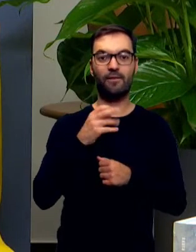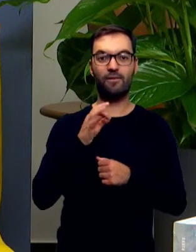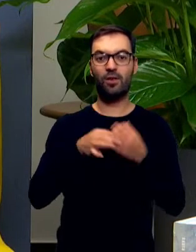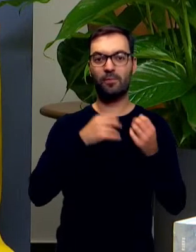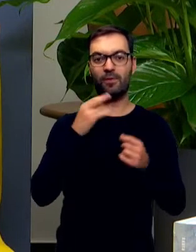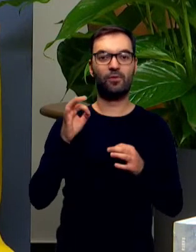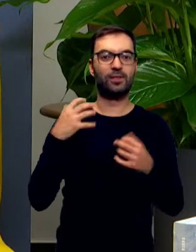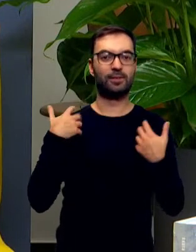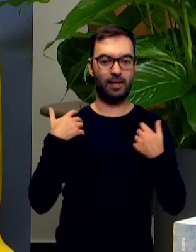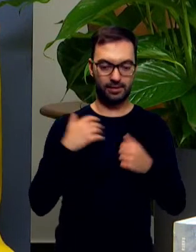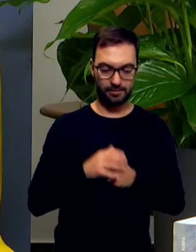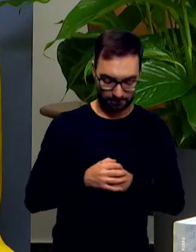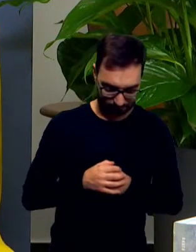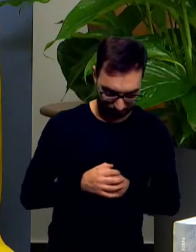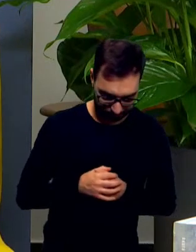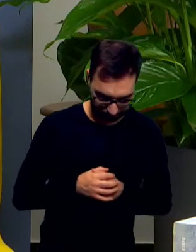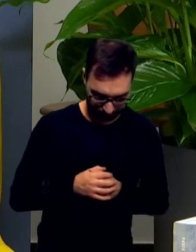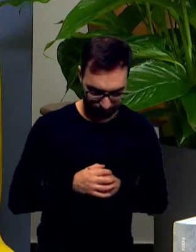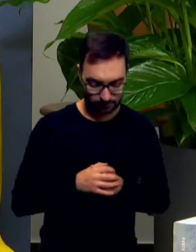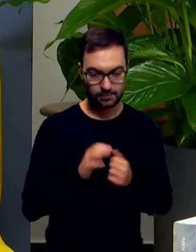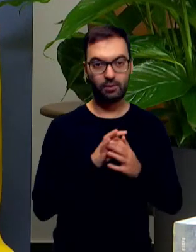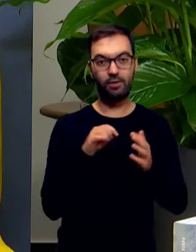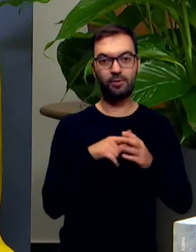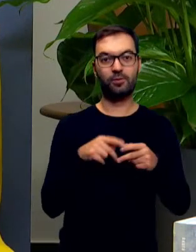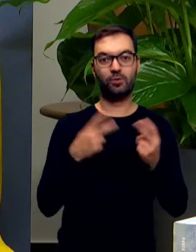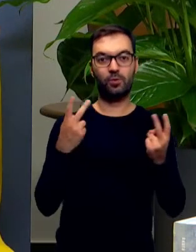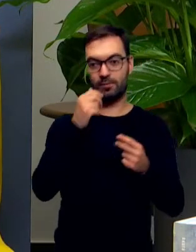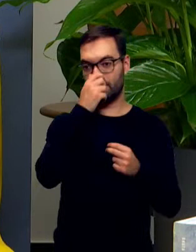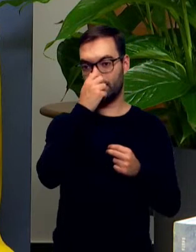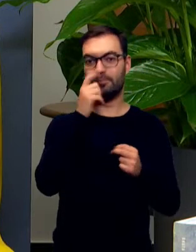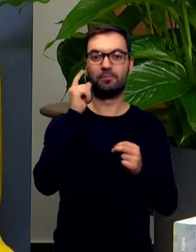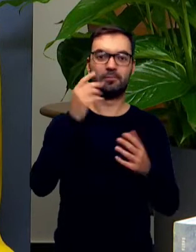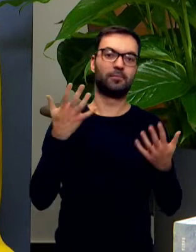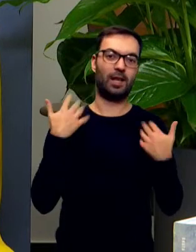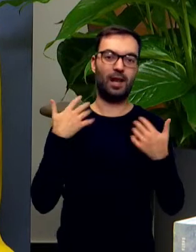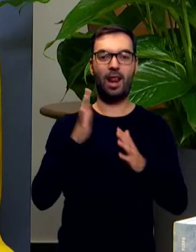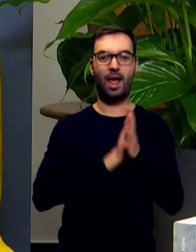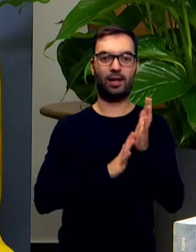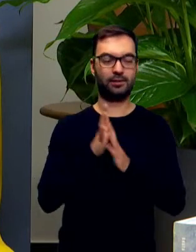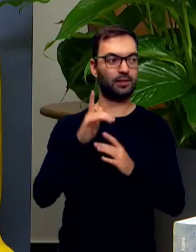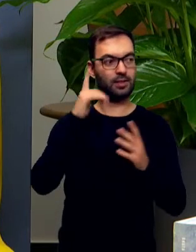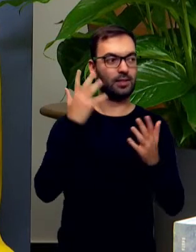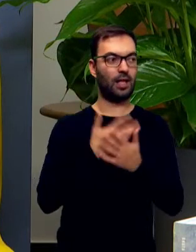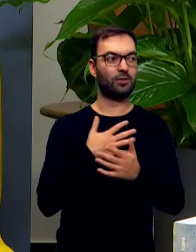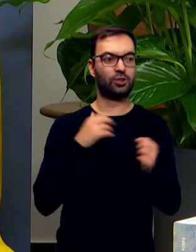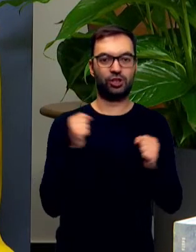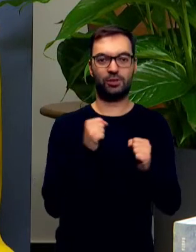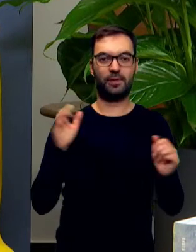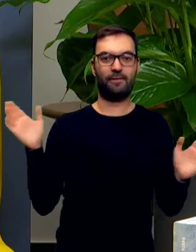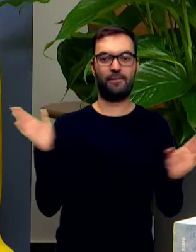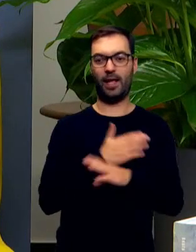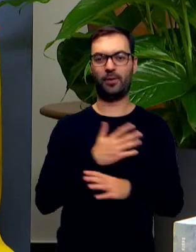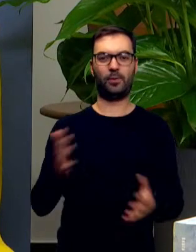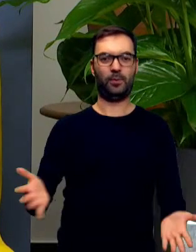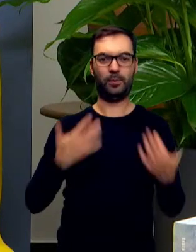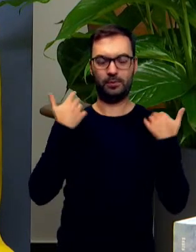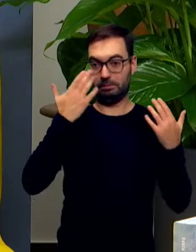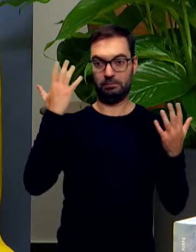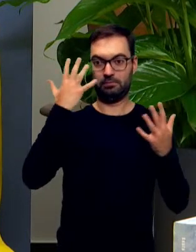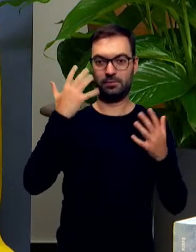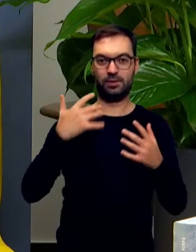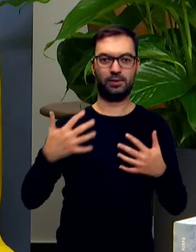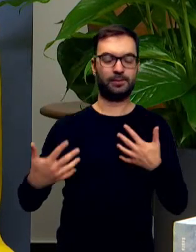swoim spacerze. Ponieważ akurat tego dnia właśnie zapuściła się w las, nagle poczułam zimny powiew wiatru, taki nie wiadomo